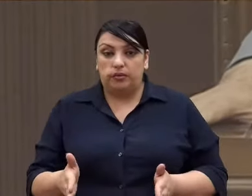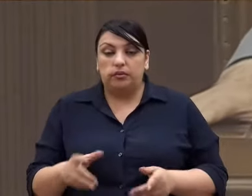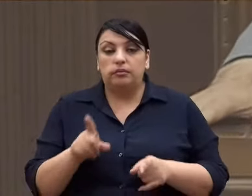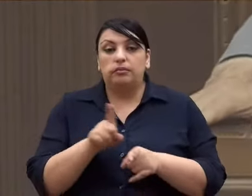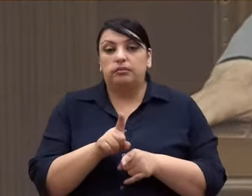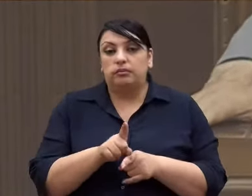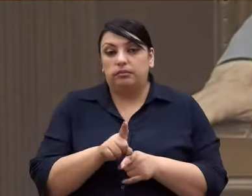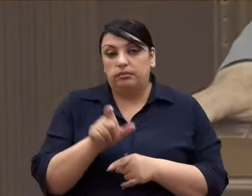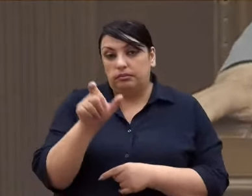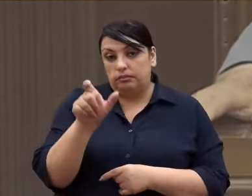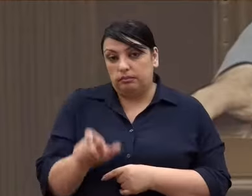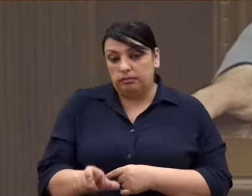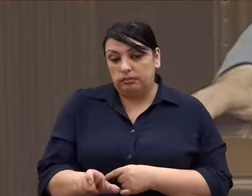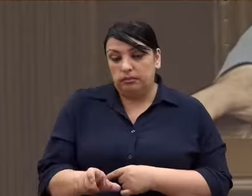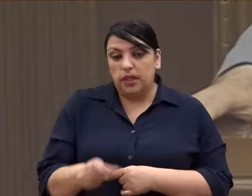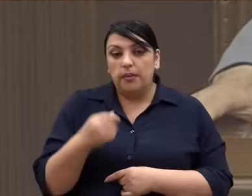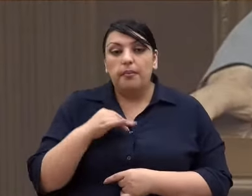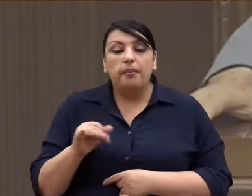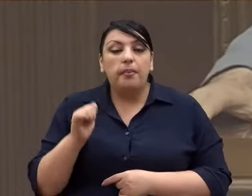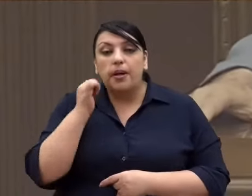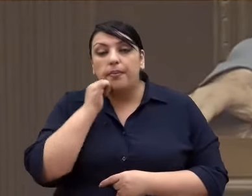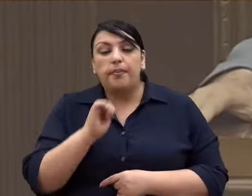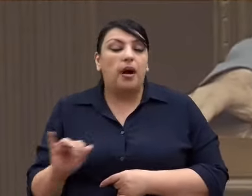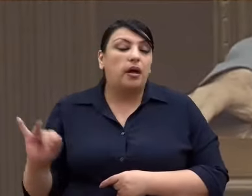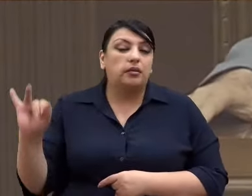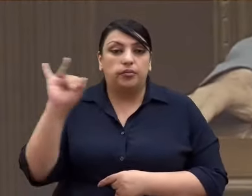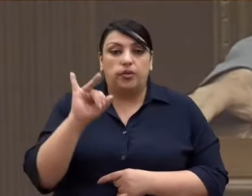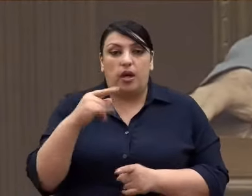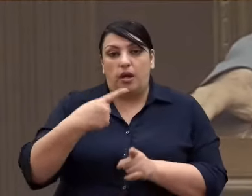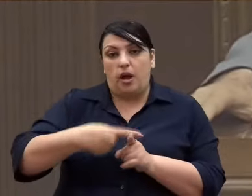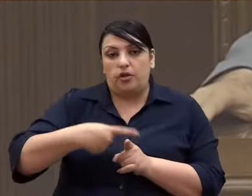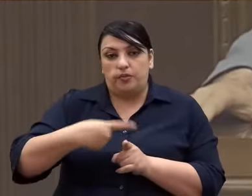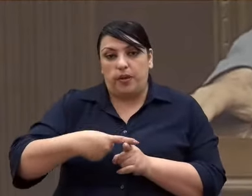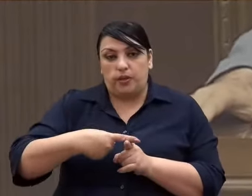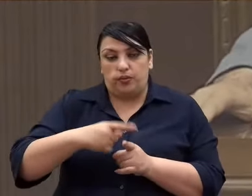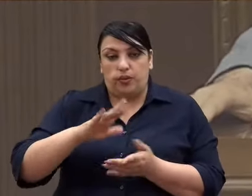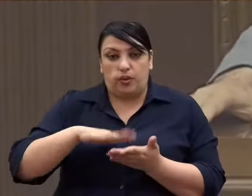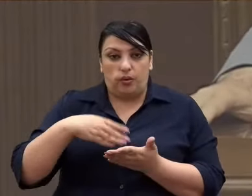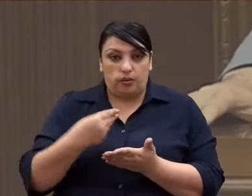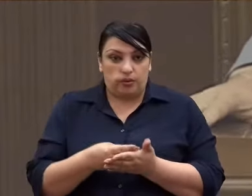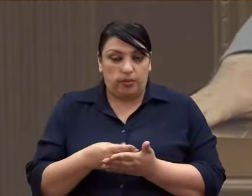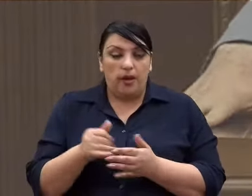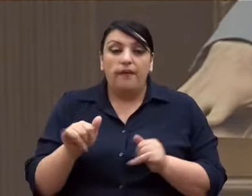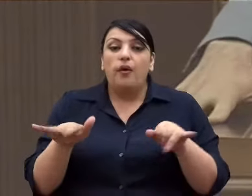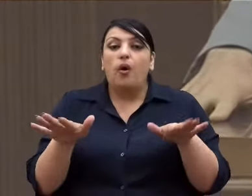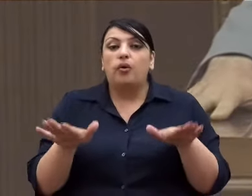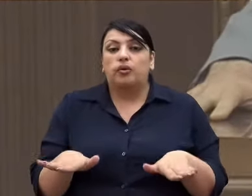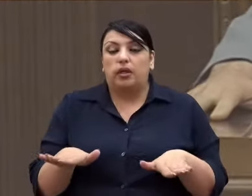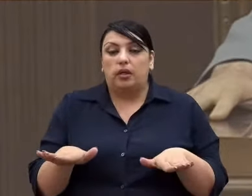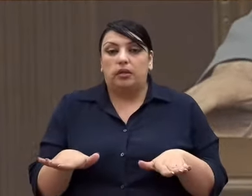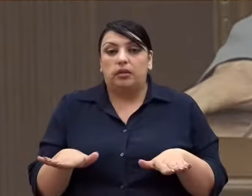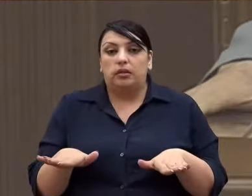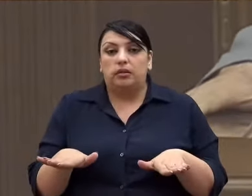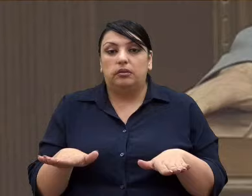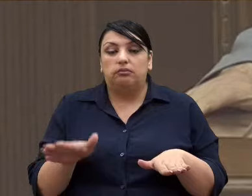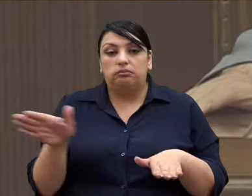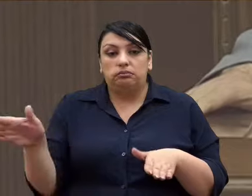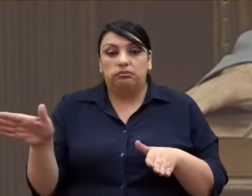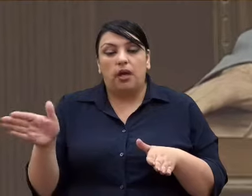է մեր պատմության խաչմերուկը, ուր մենք կանգնած ենք ապրելու,